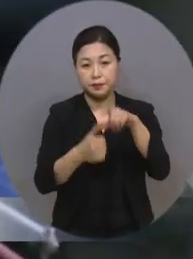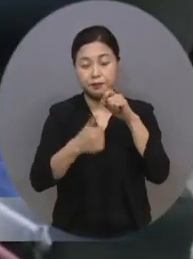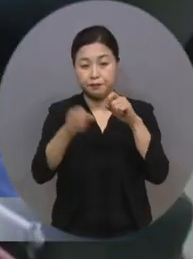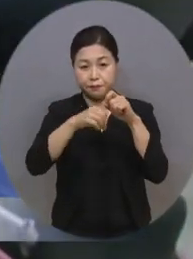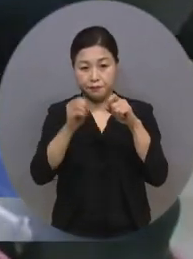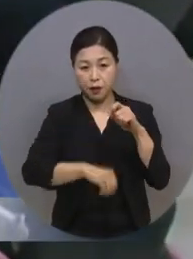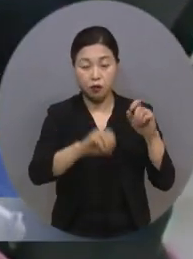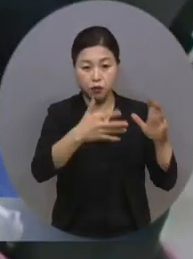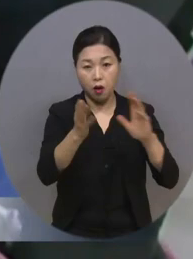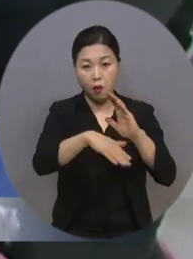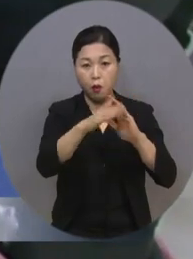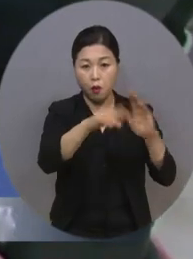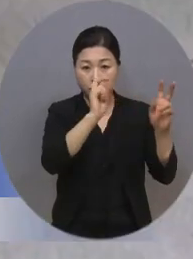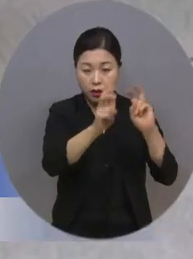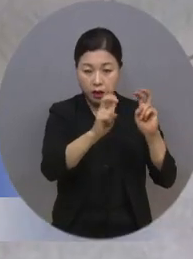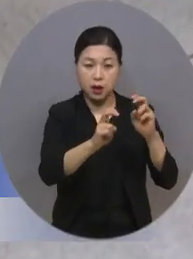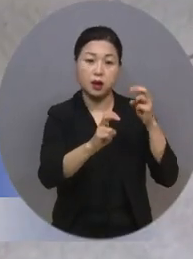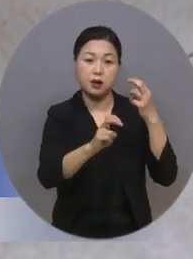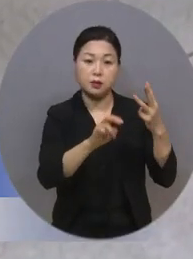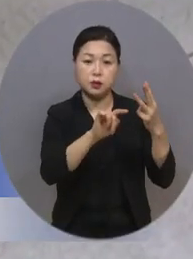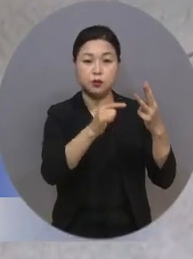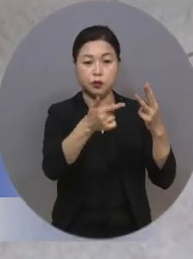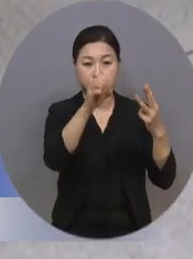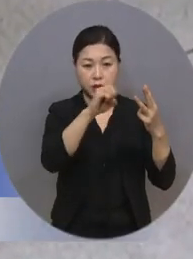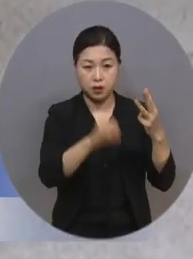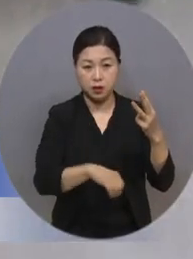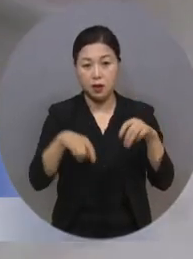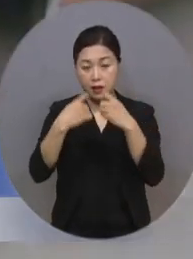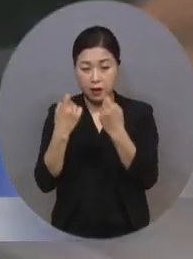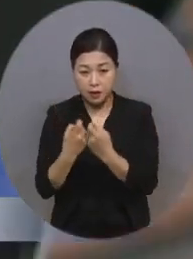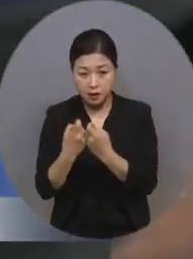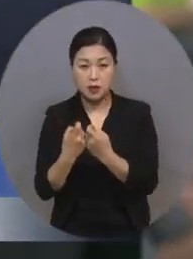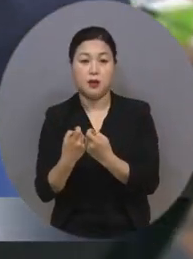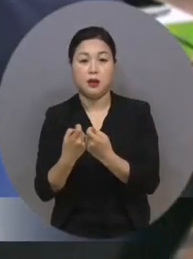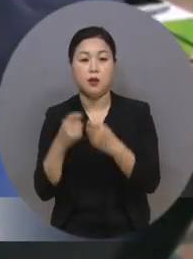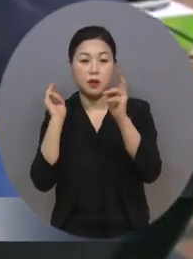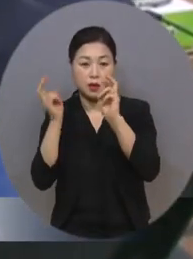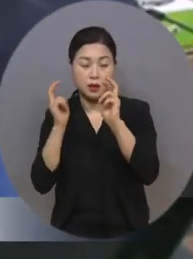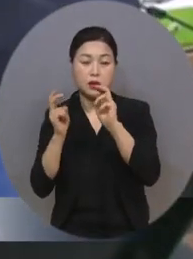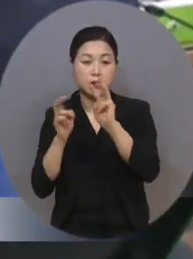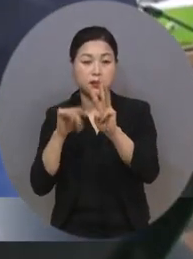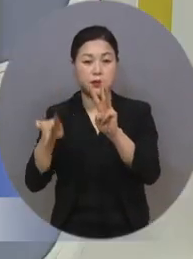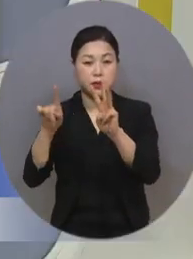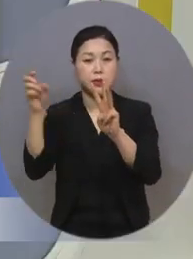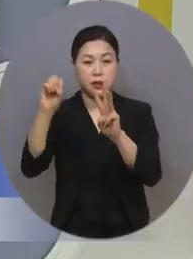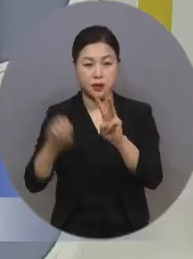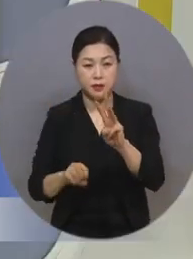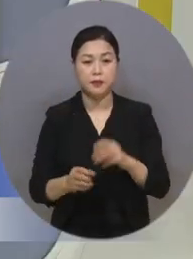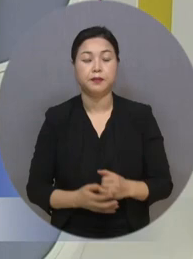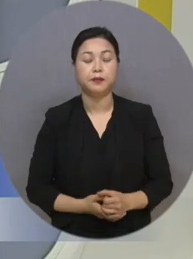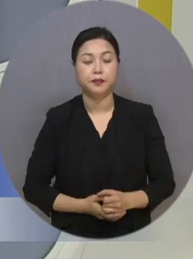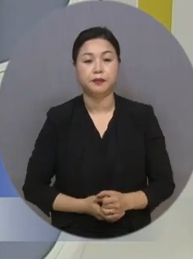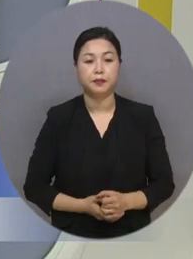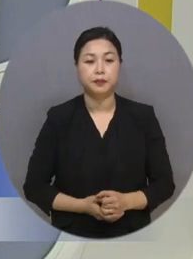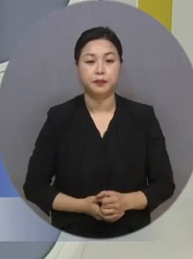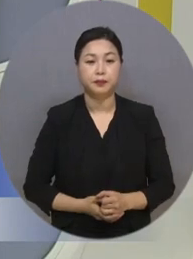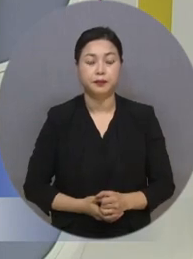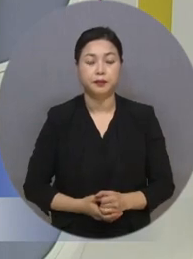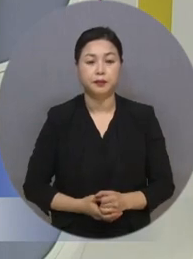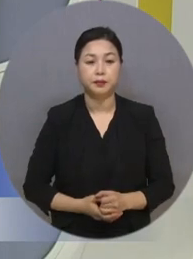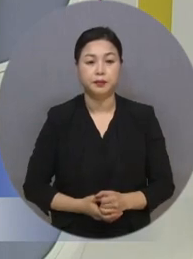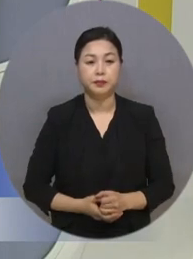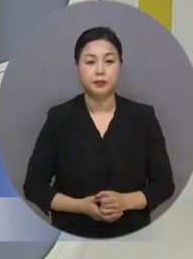국가와 공공기관이 3.6%며 민간이 3.1%입니다. 다음